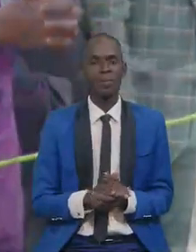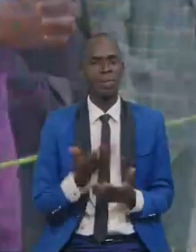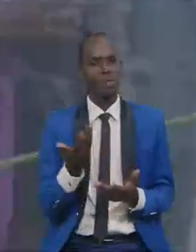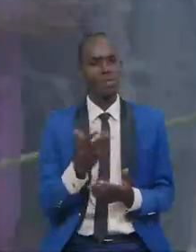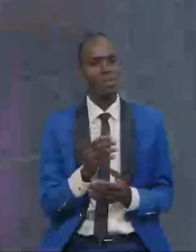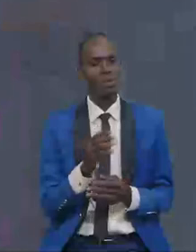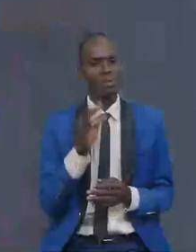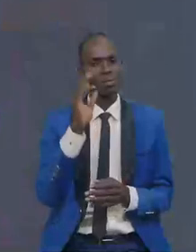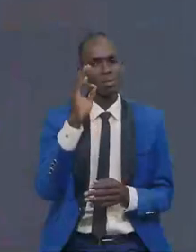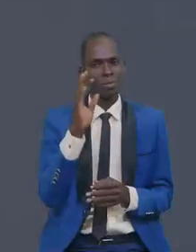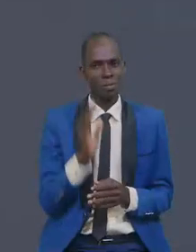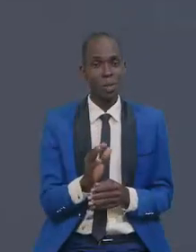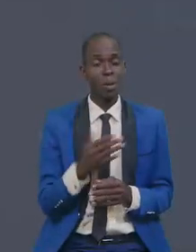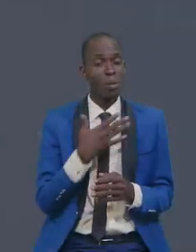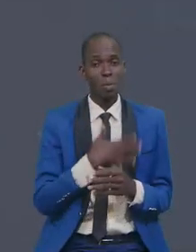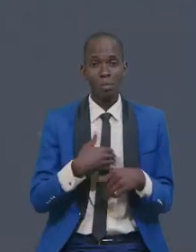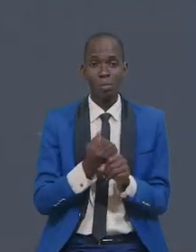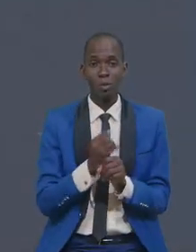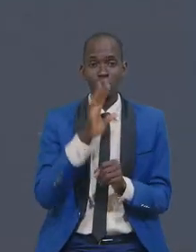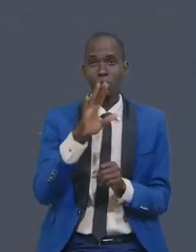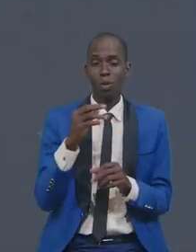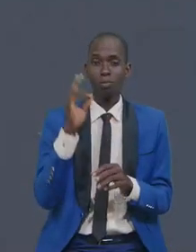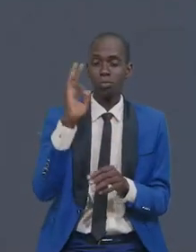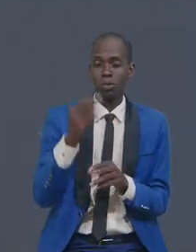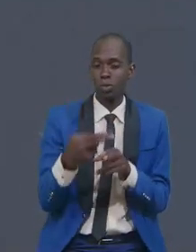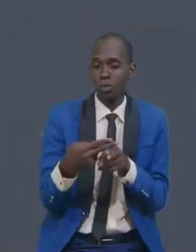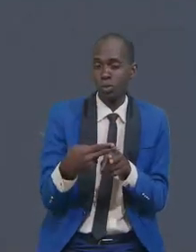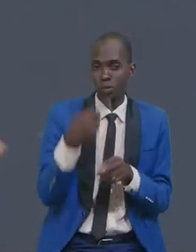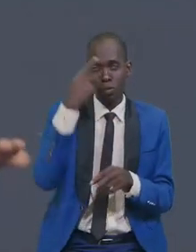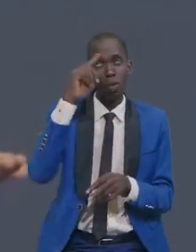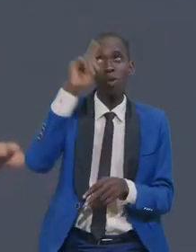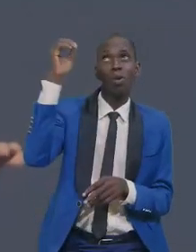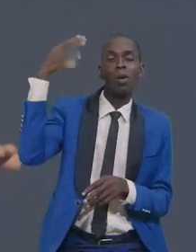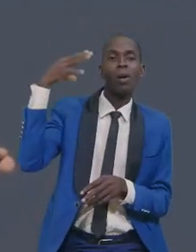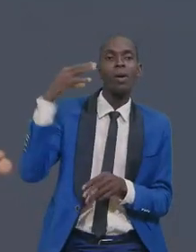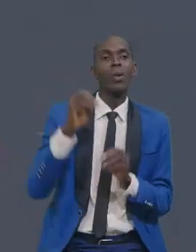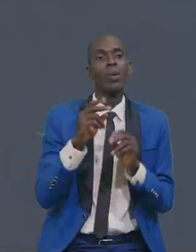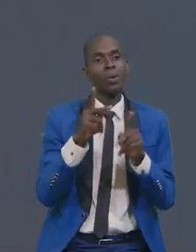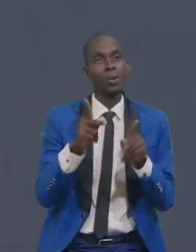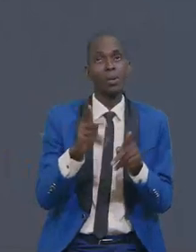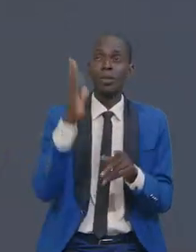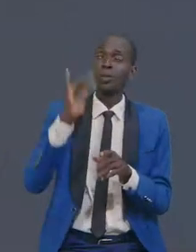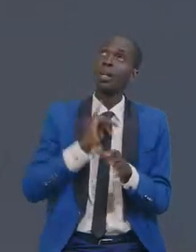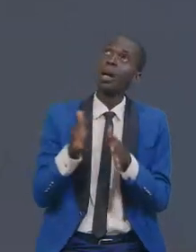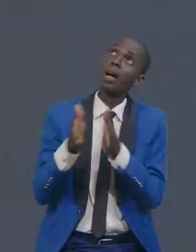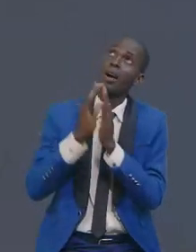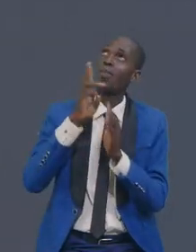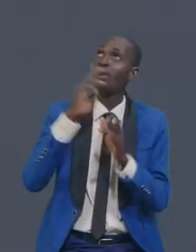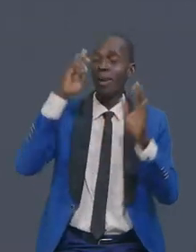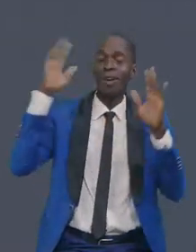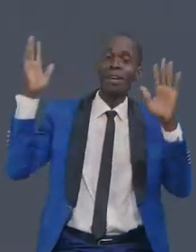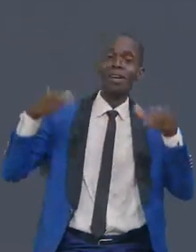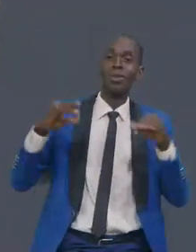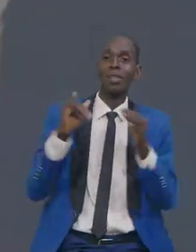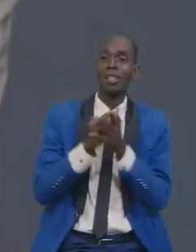Il dit, pasteur, écoutez le message, regardez le soleil. J'ai dit d'accord, je vais prier pour la